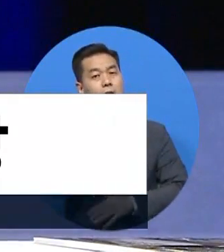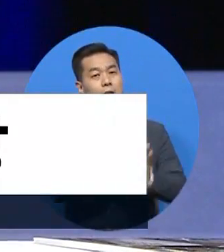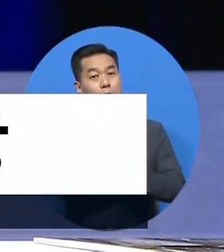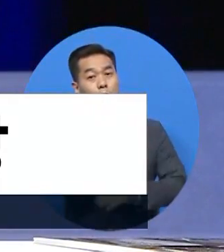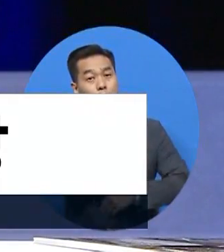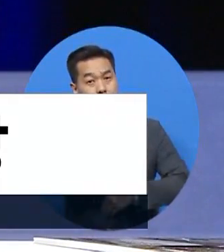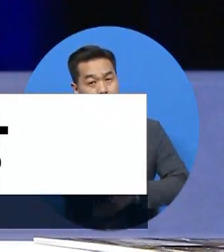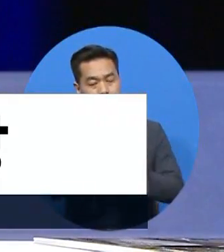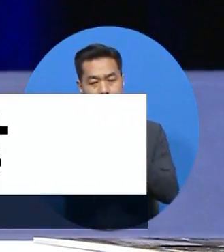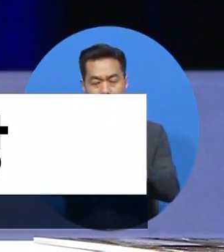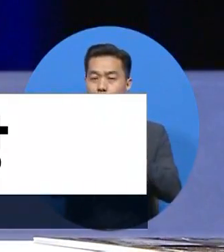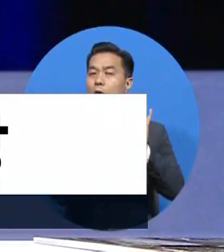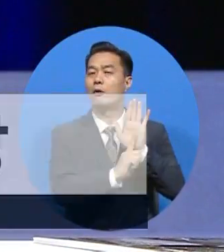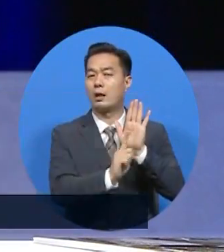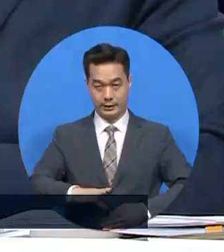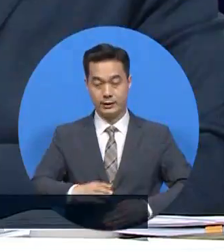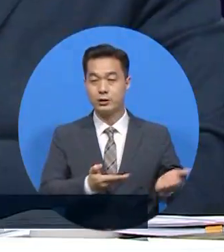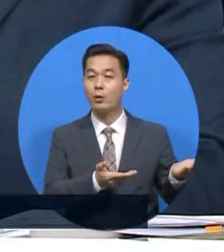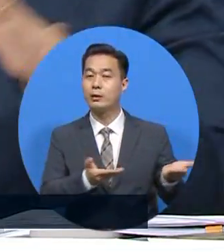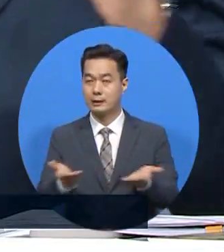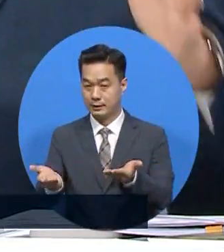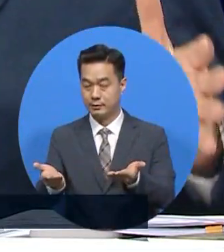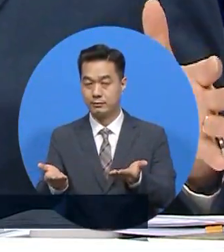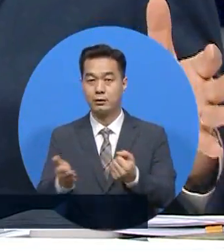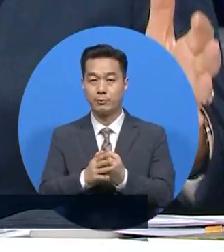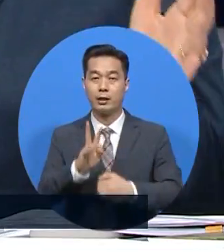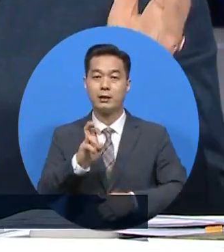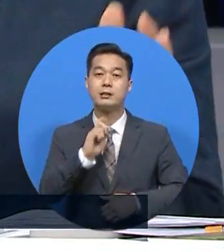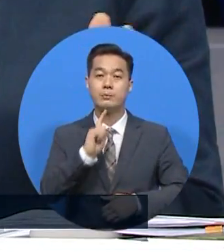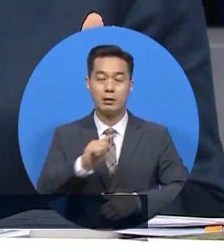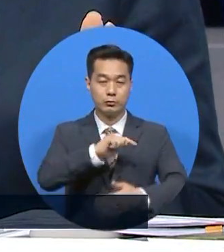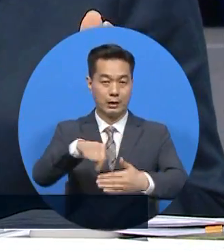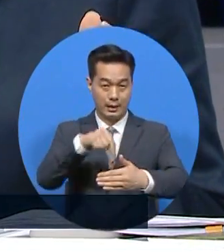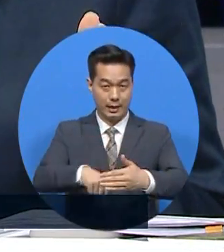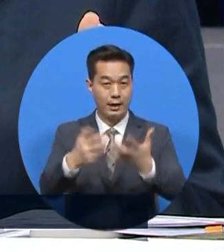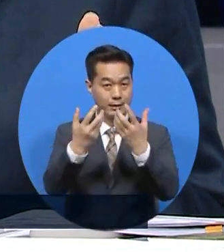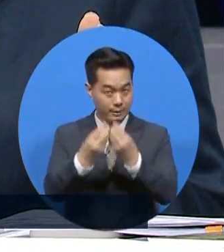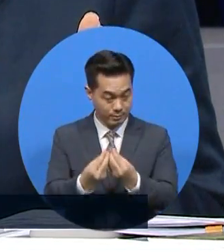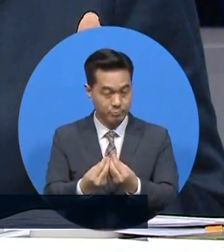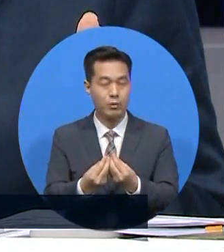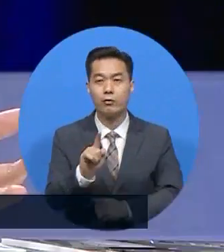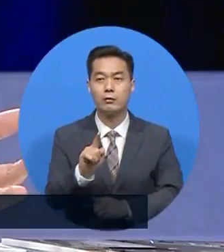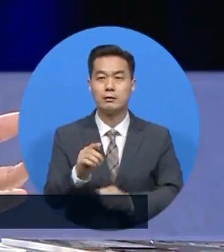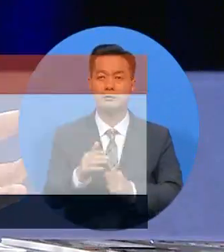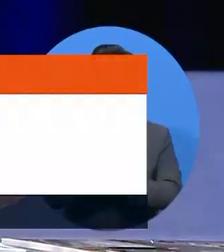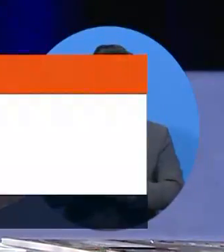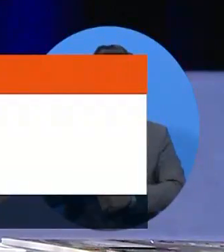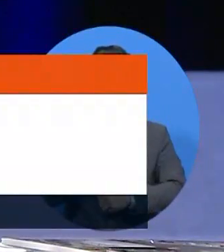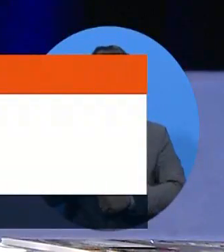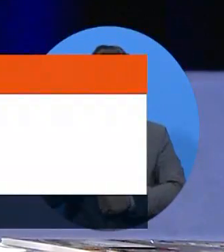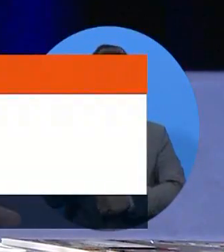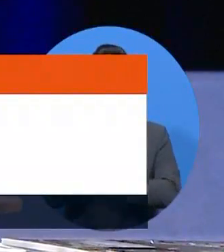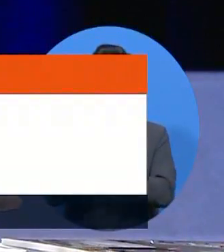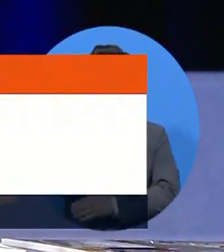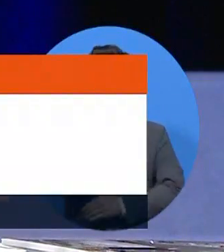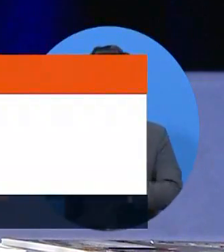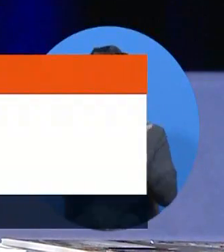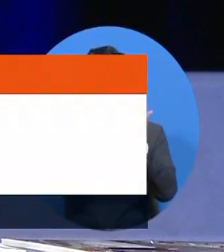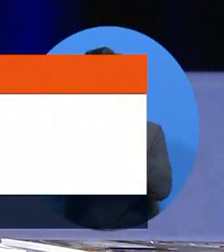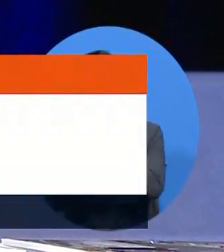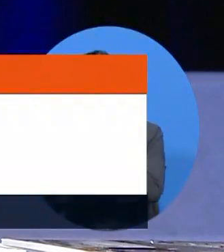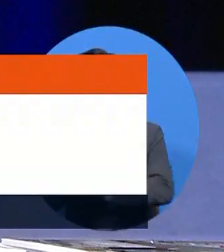벌였습니다. 우 후보가 먼저 박 후보의 21분 도시 공약에 대한 포문을 열자 과연 이게 서울시 대전환이 될지